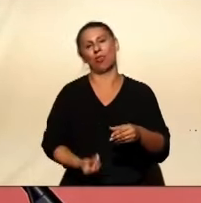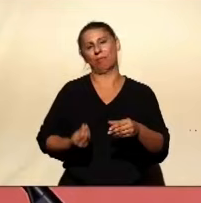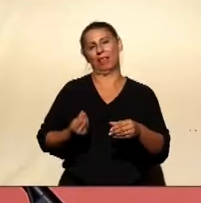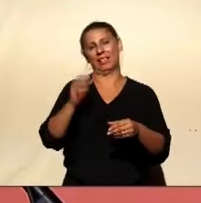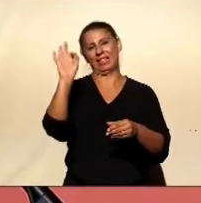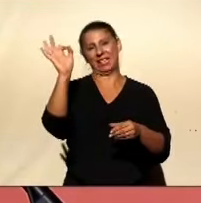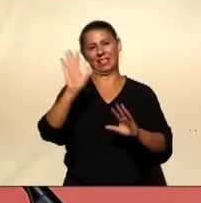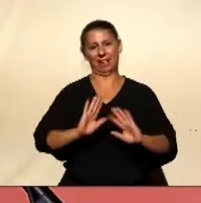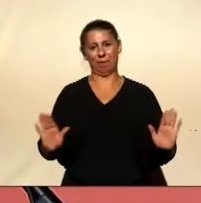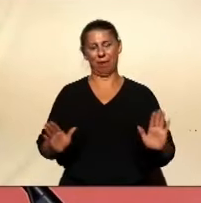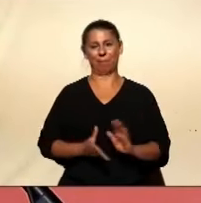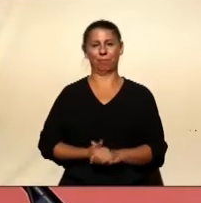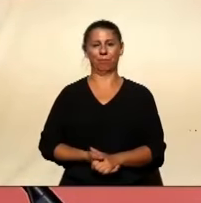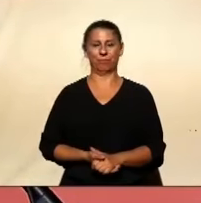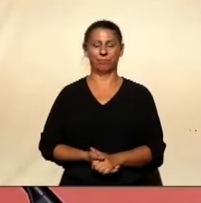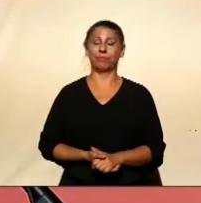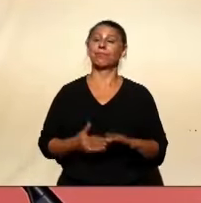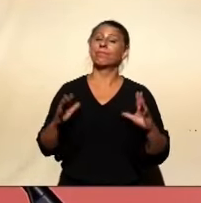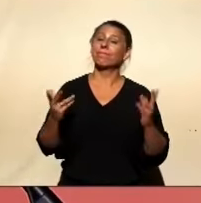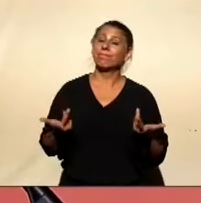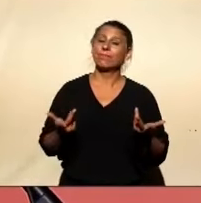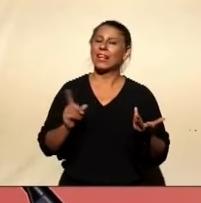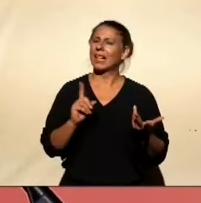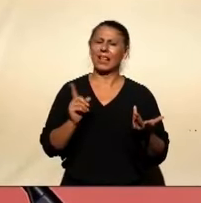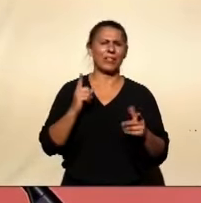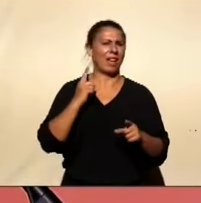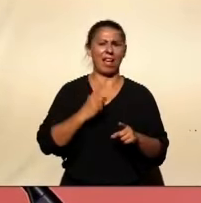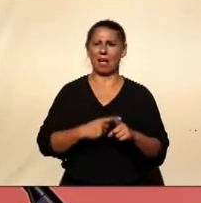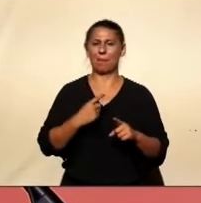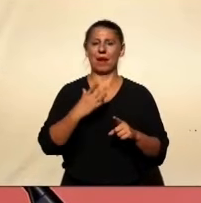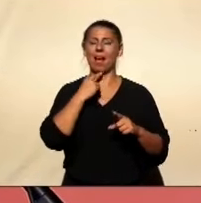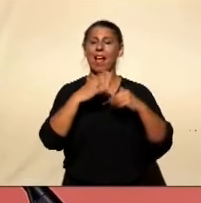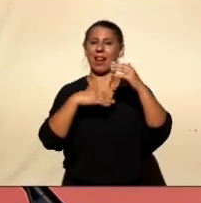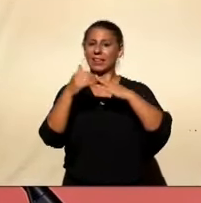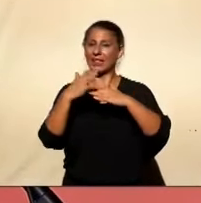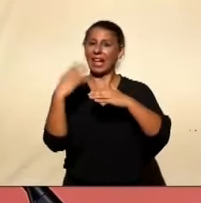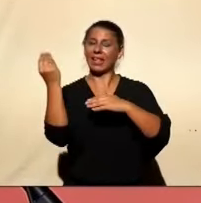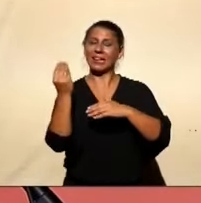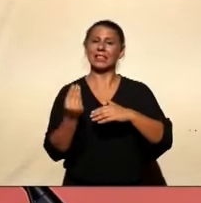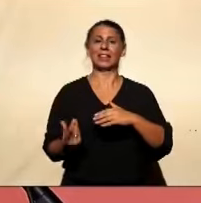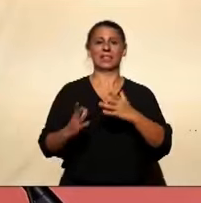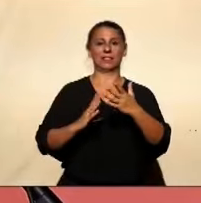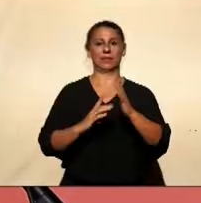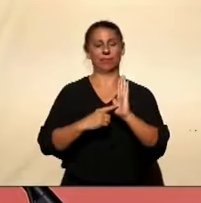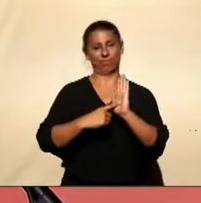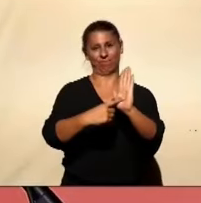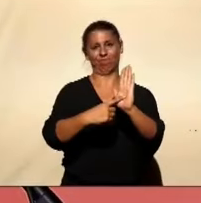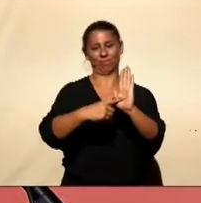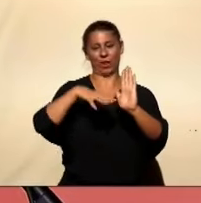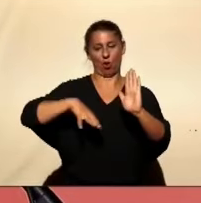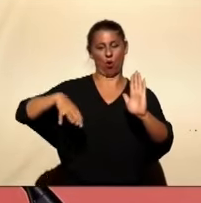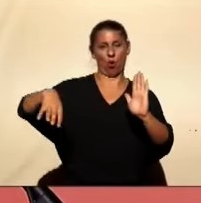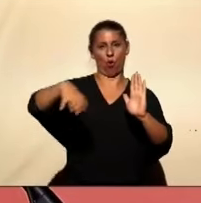στίγμα. Γιατί δεν είναι απλά καλλιτεχνικές δημιουργίες που παρουσιάζονται στο χώρο